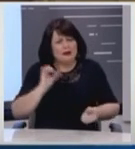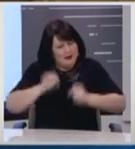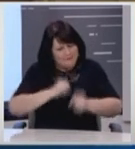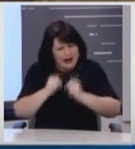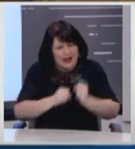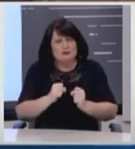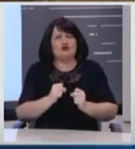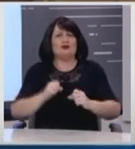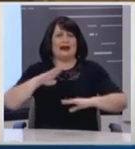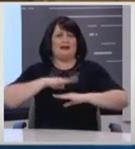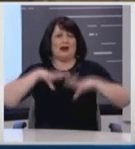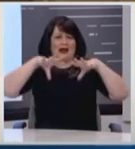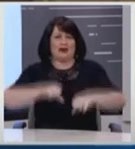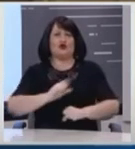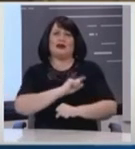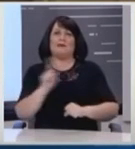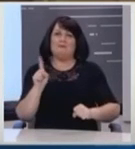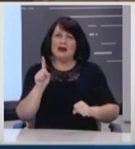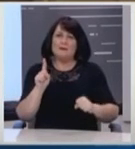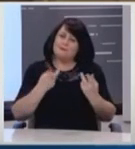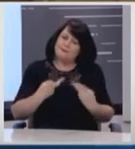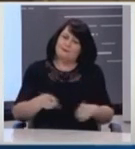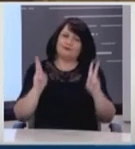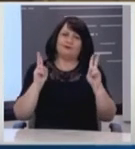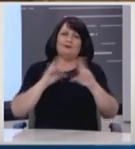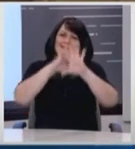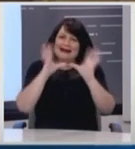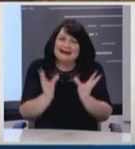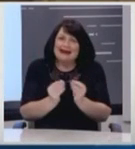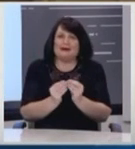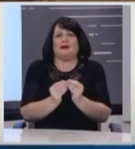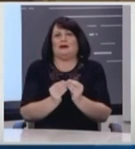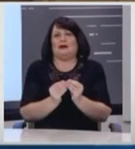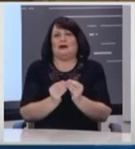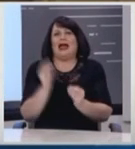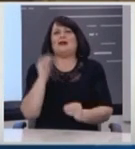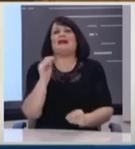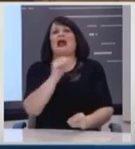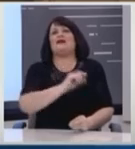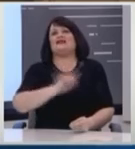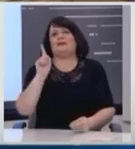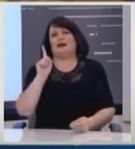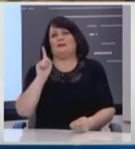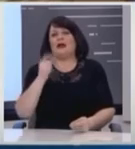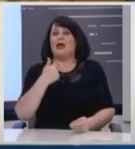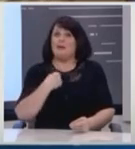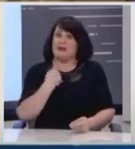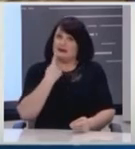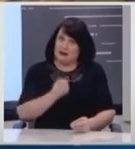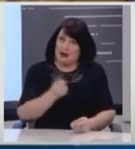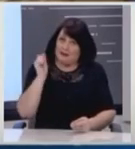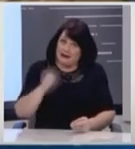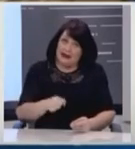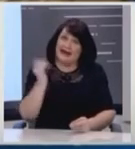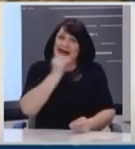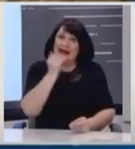της κατοχής στην προοπτική της απελευθέρωσης συνολικά από τα δεσμά της εκμετάλλευσης. Τασόμαστε υπέρ της